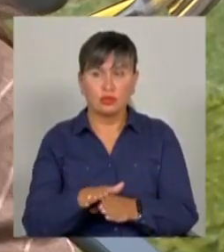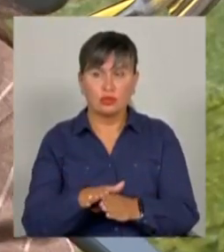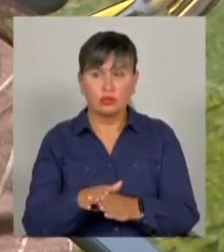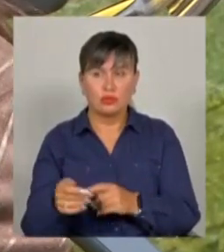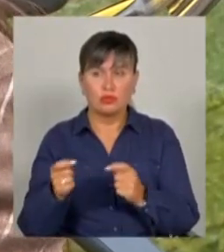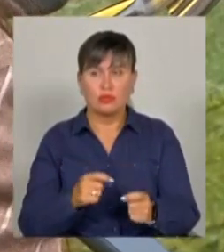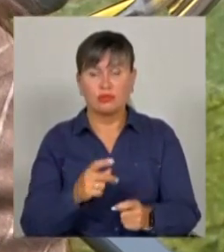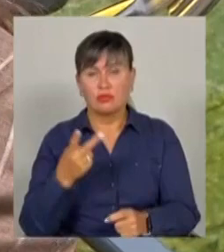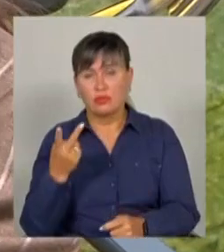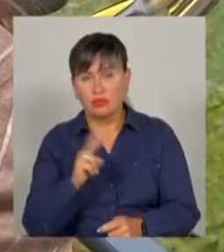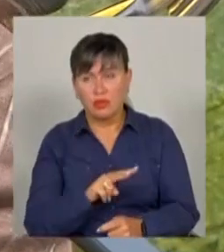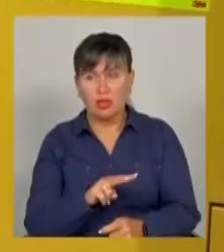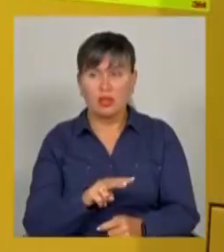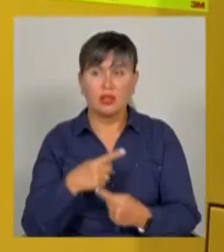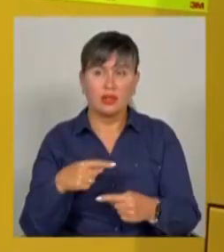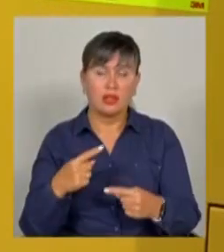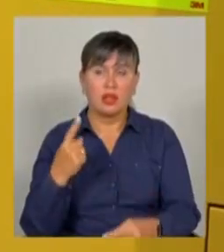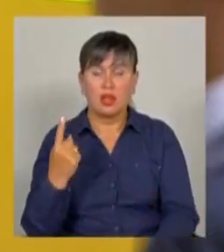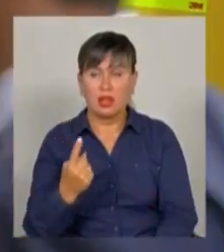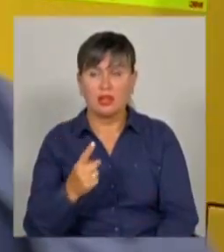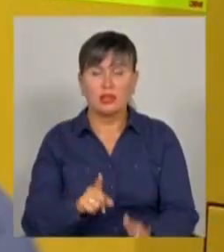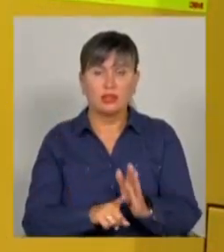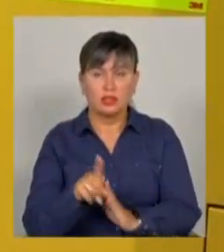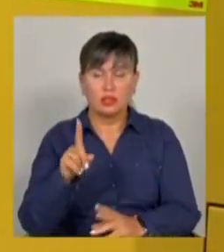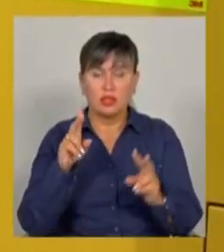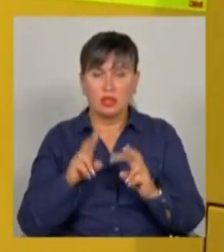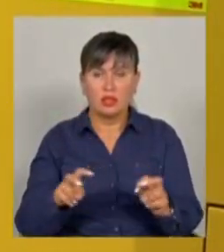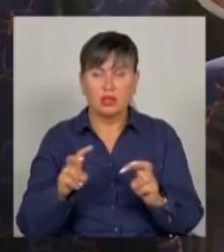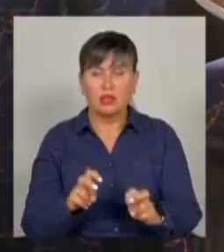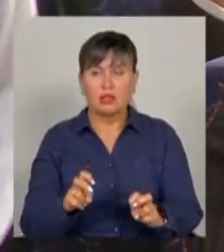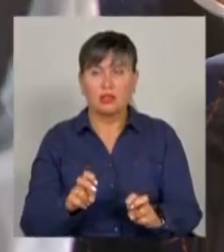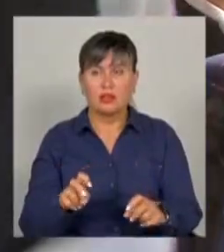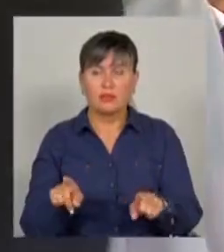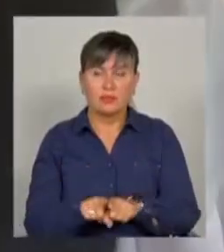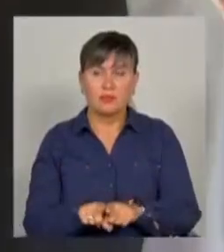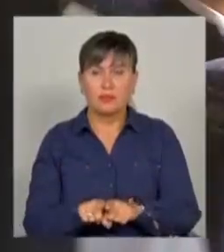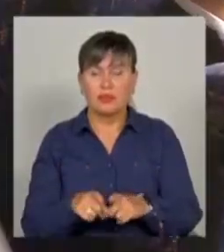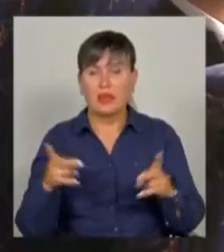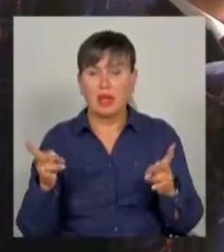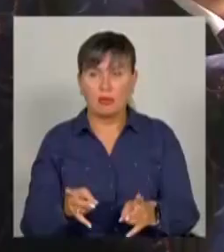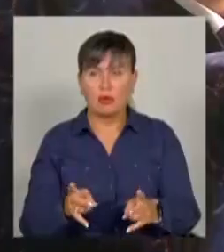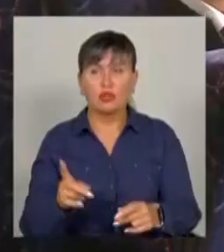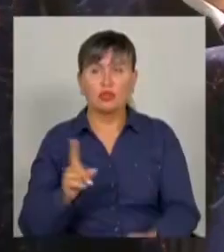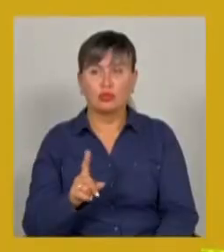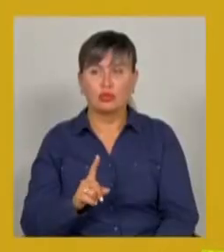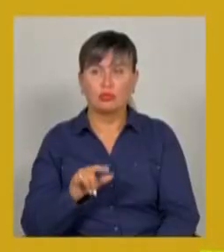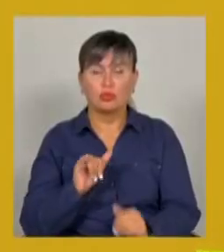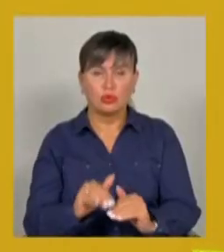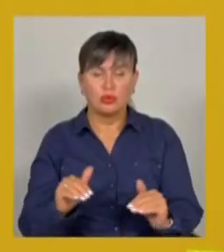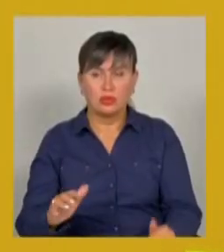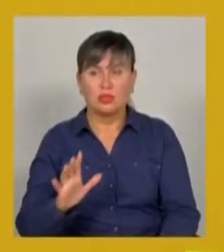в два рейса, а некоторые в один. Сначала рассмотрели такую крайнюю необходимость, чтобы у детей